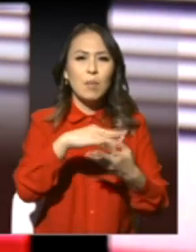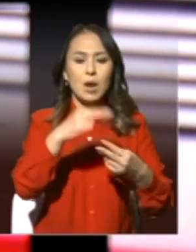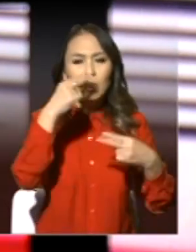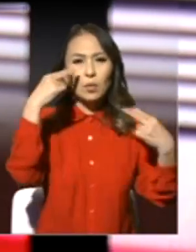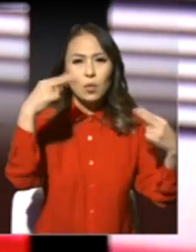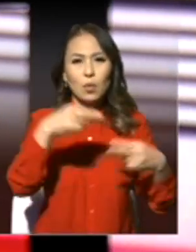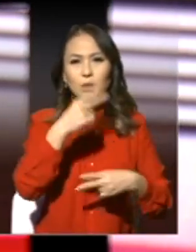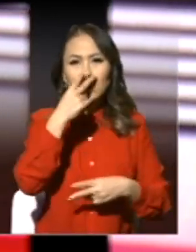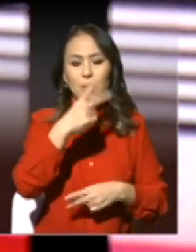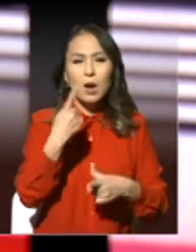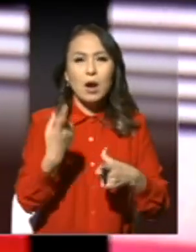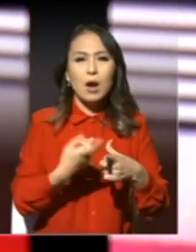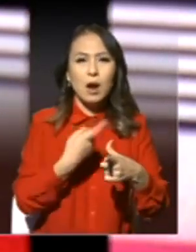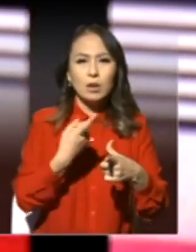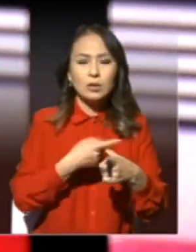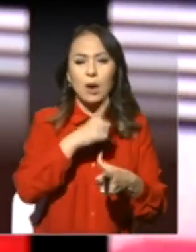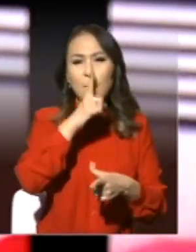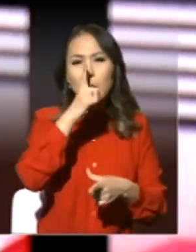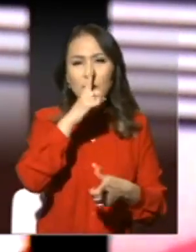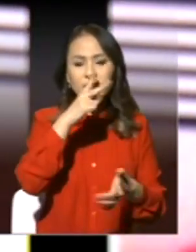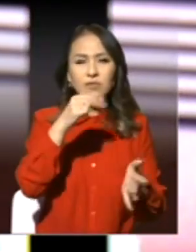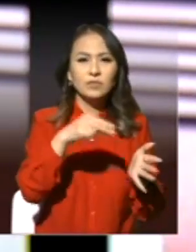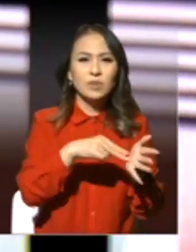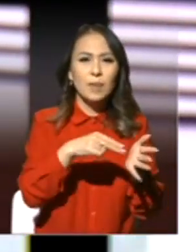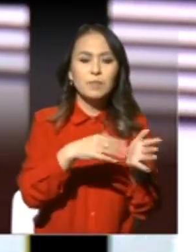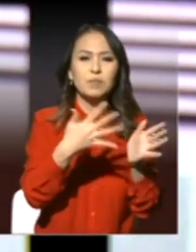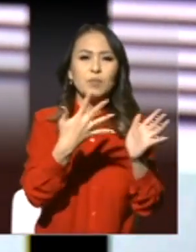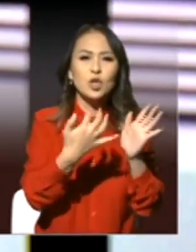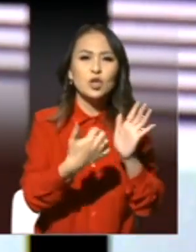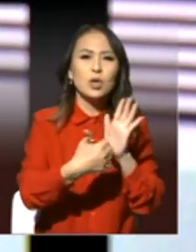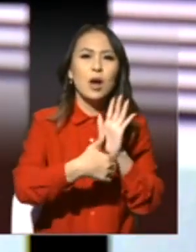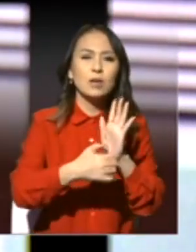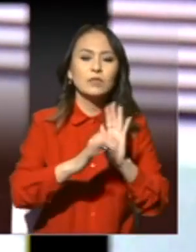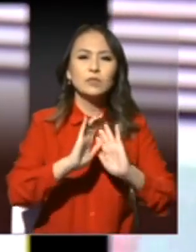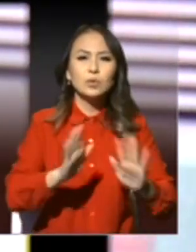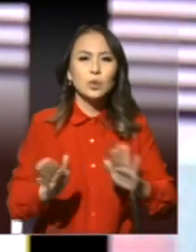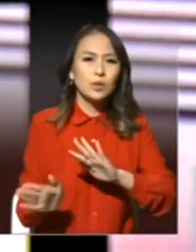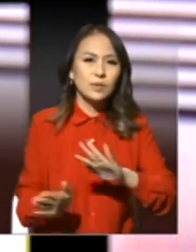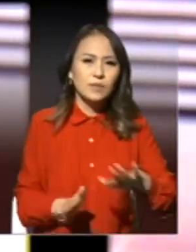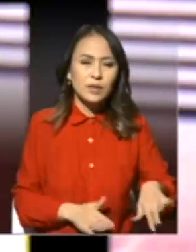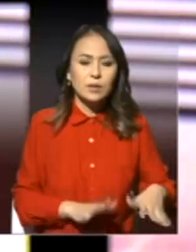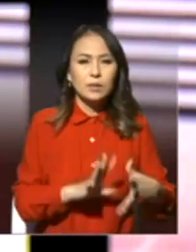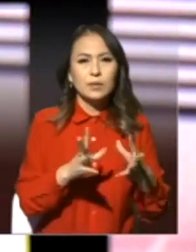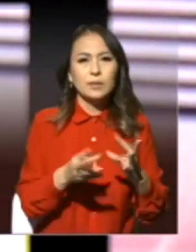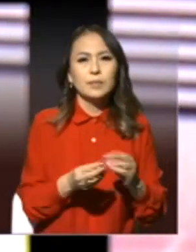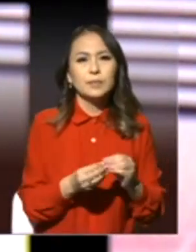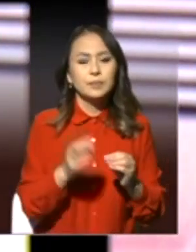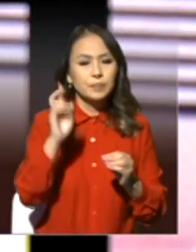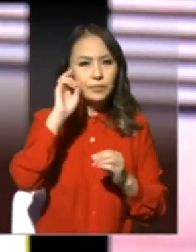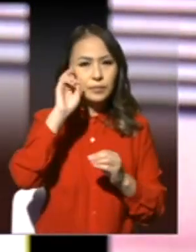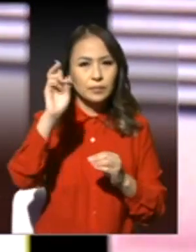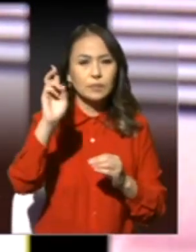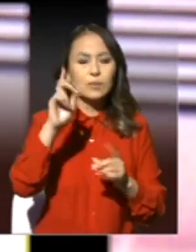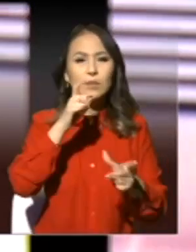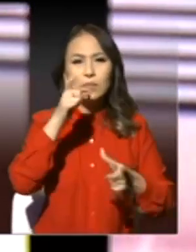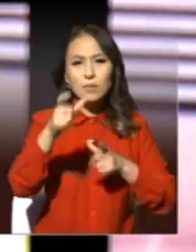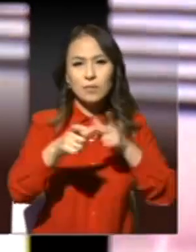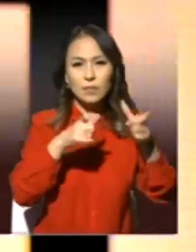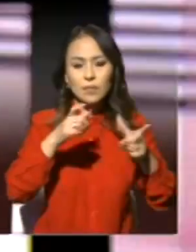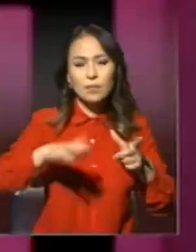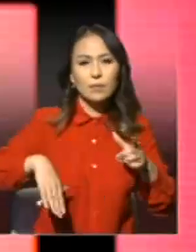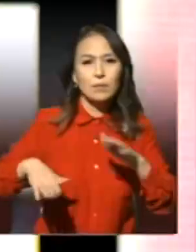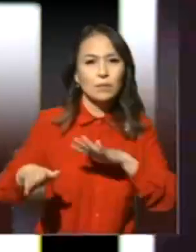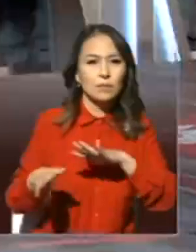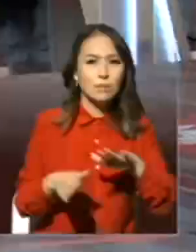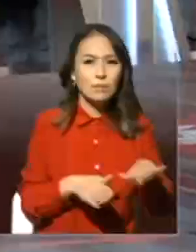болдық. Картоптың да, сәбіздің де бағасы 500-600-ге кеткеннен кейін барып қана, соны бір мемлекеттен шу болып, одан кейін